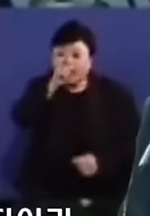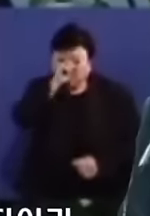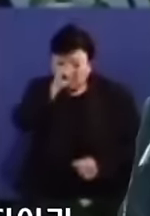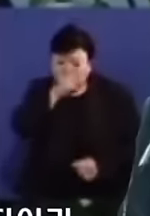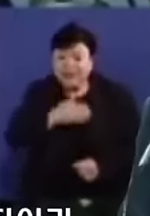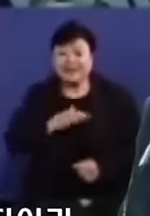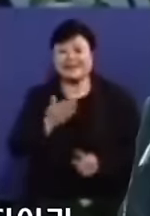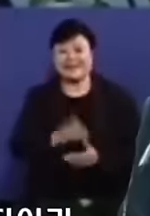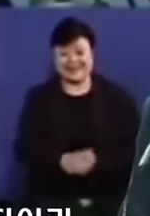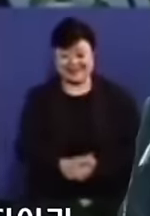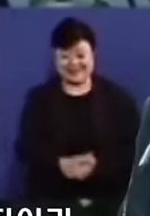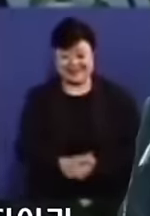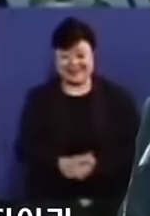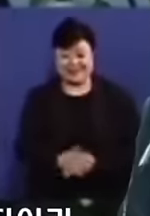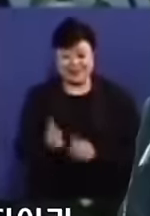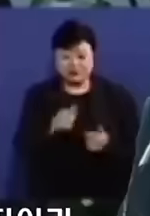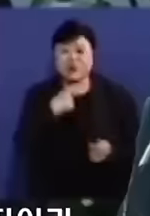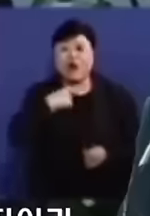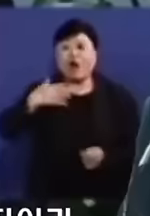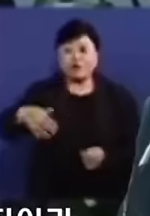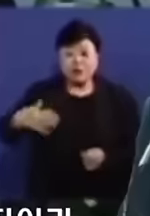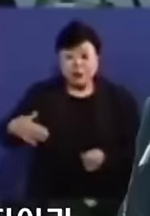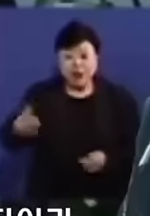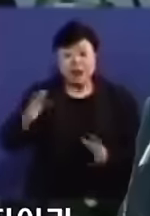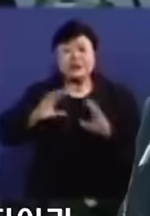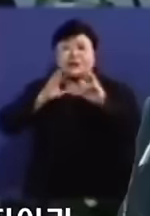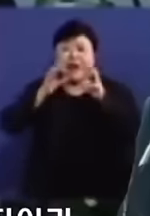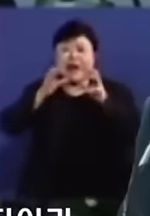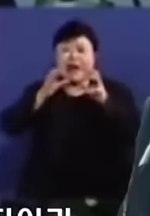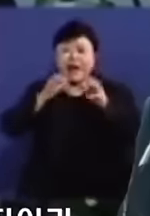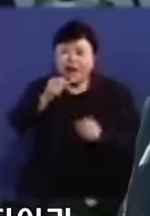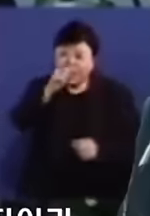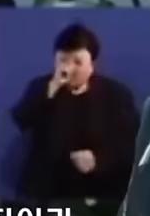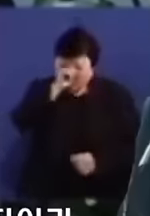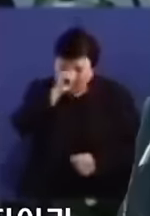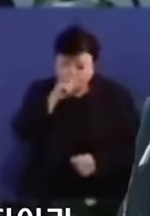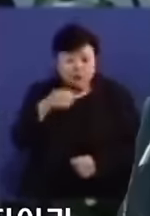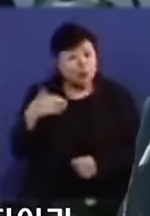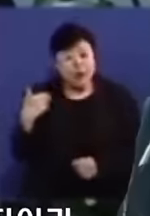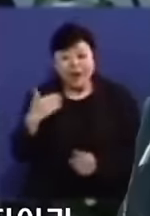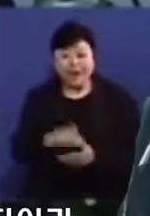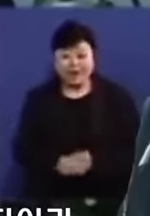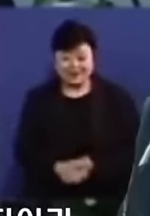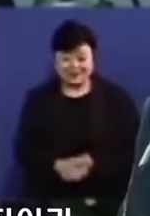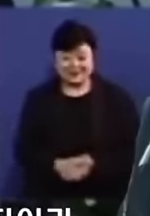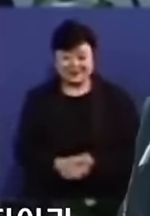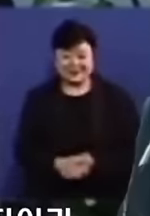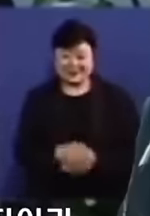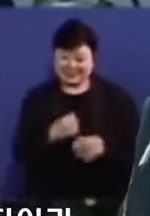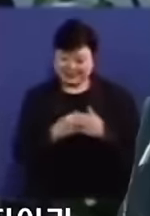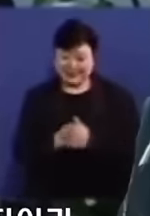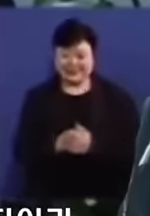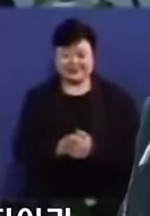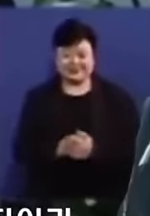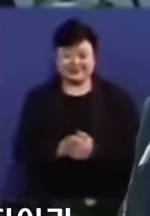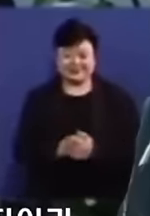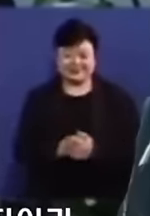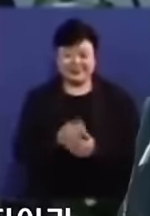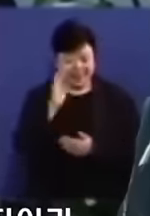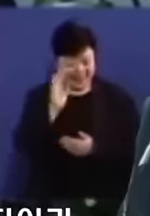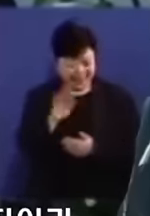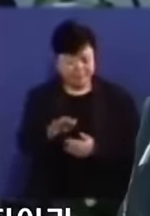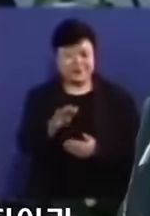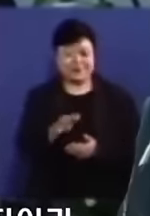되는 것입니다. 안 죽어봐서는 천당이 얼마나 좋은지 모르지요. 그러므로 우리는